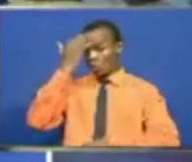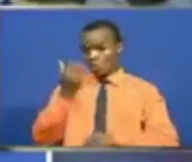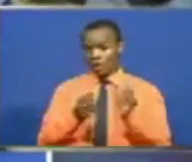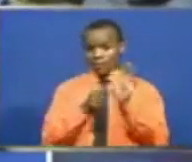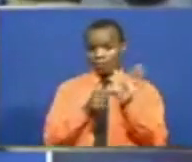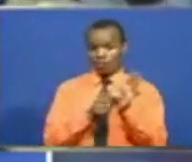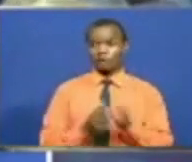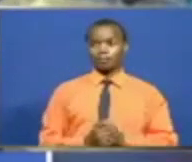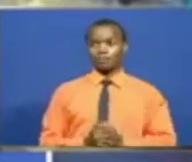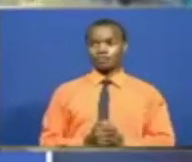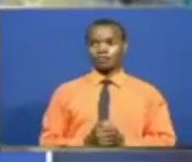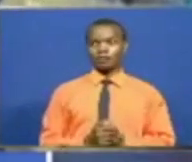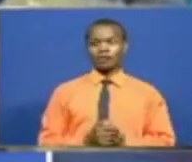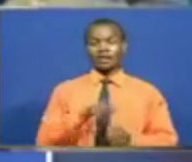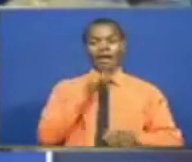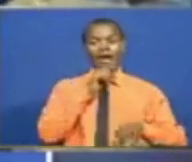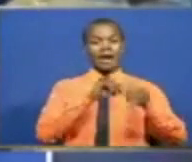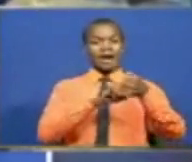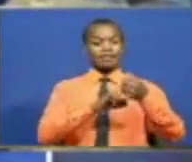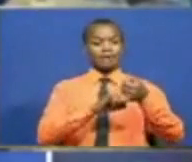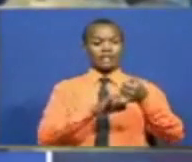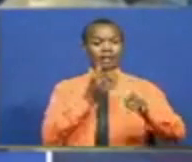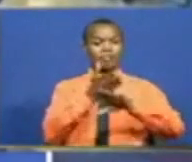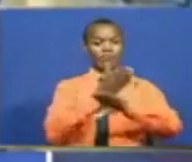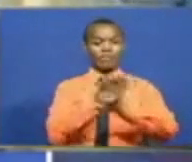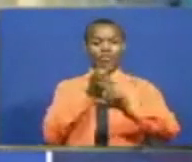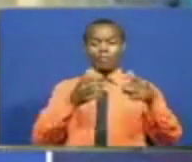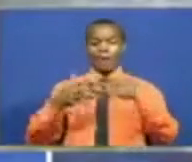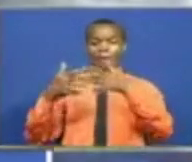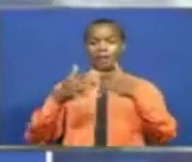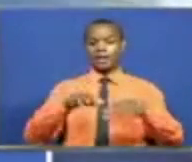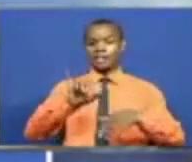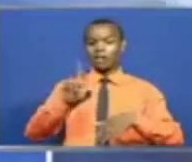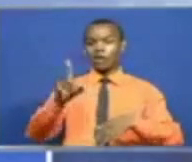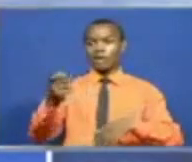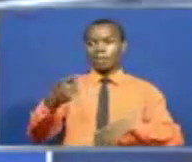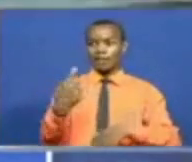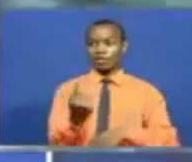yangu alikuwa ametoka America, alikuwa amekaa tu mwezi mmoja.